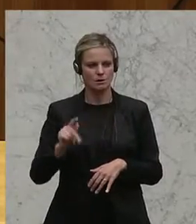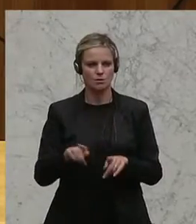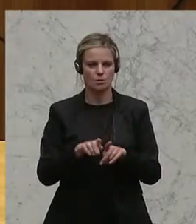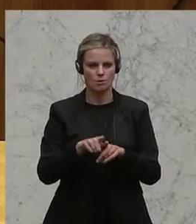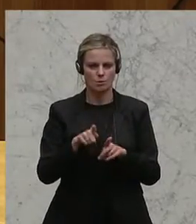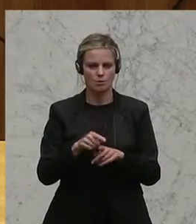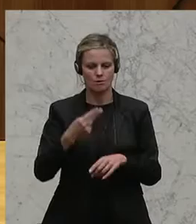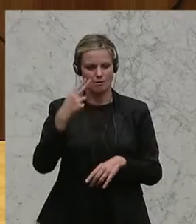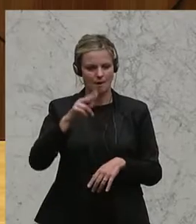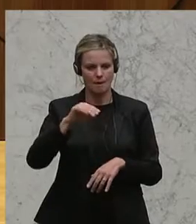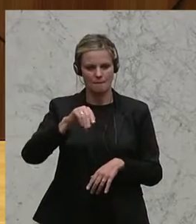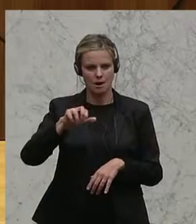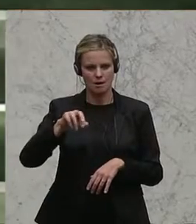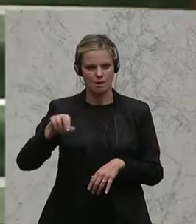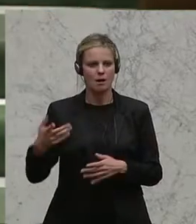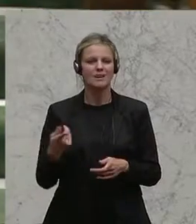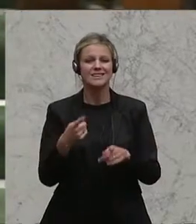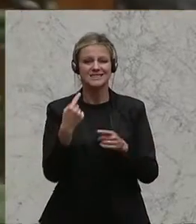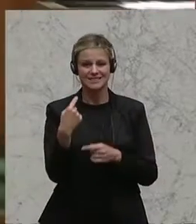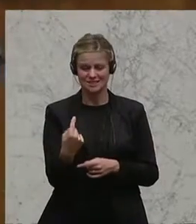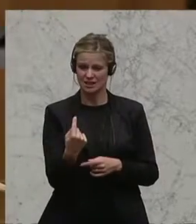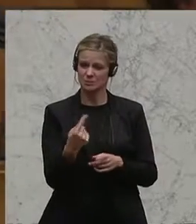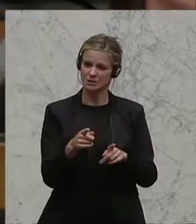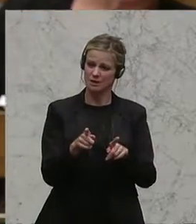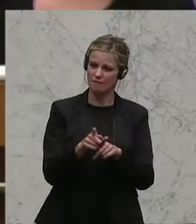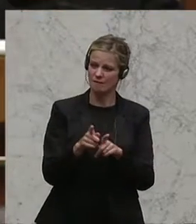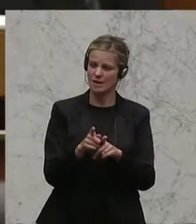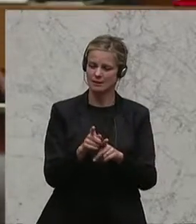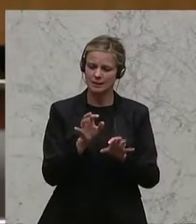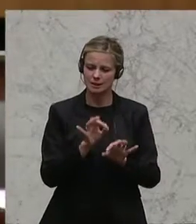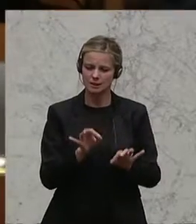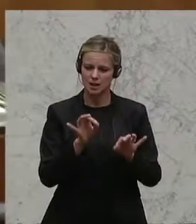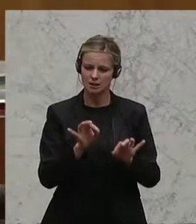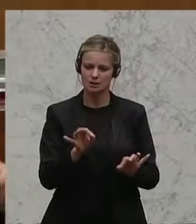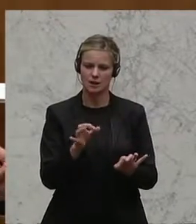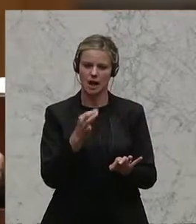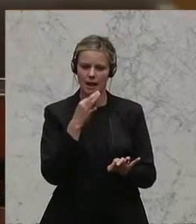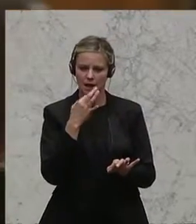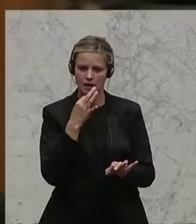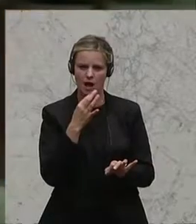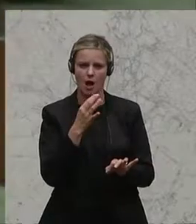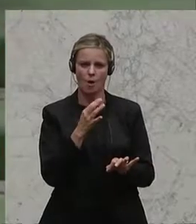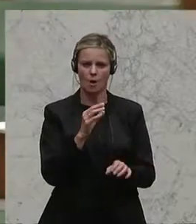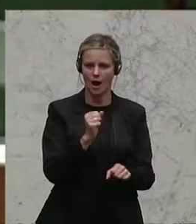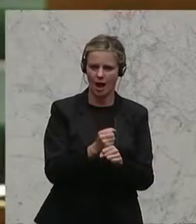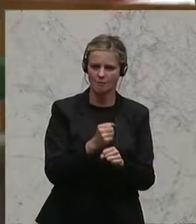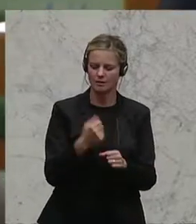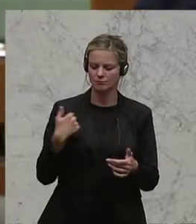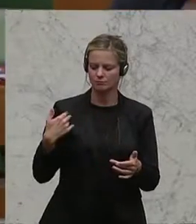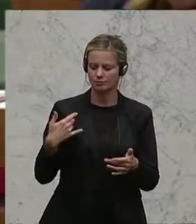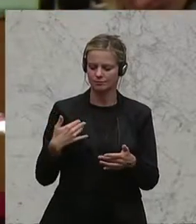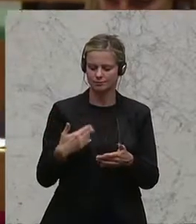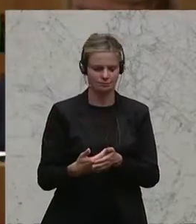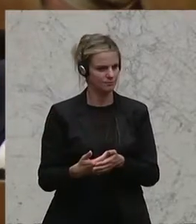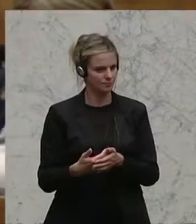selbst für die umsichtige Arbeit in den letzten Wochen und Monaten, sodass wir heute